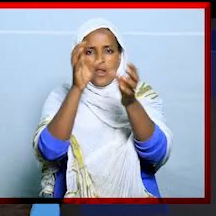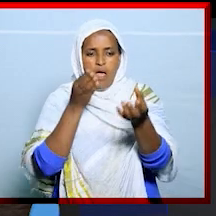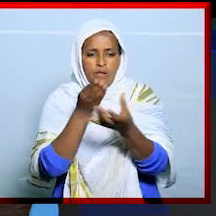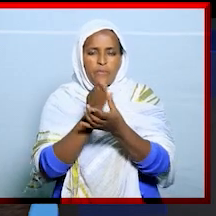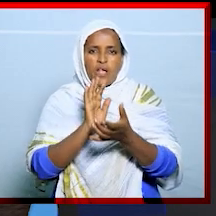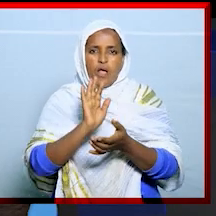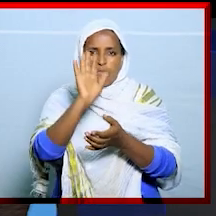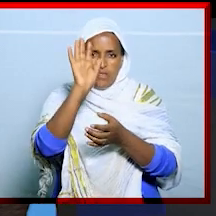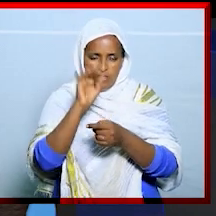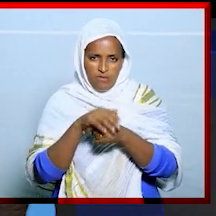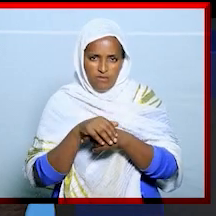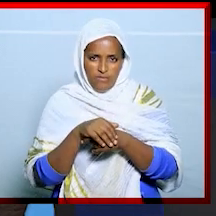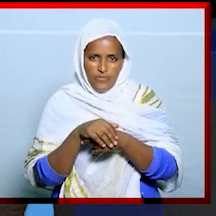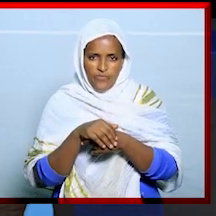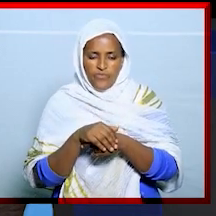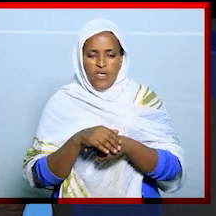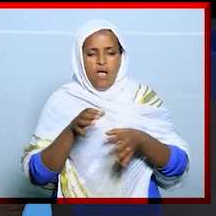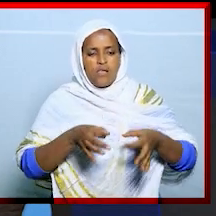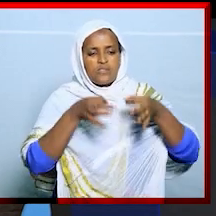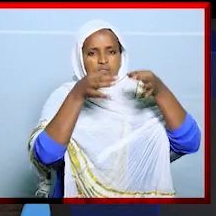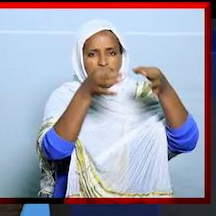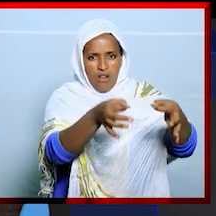የብርሃን መጋቢዎች፣ የብርሃን